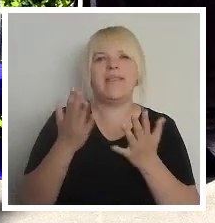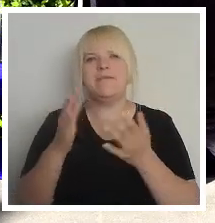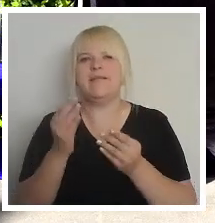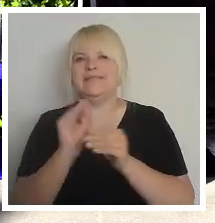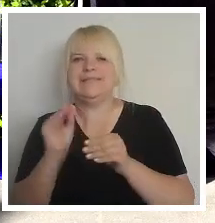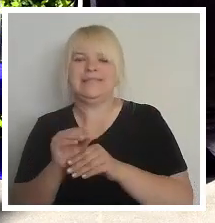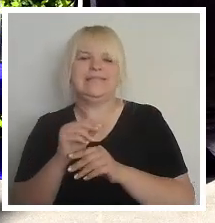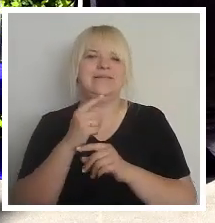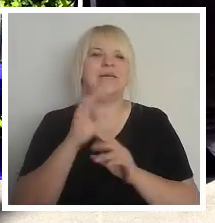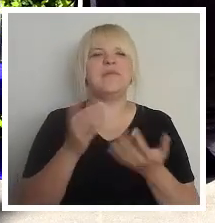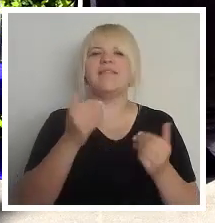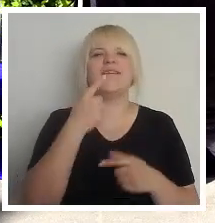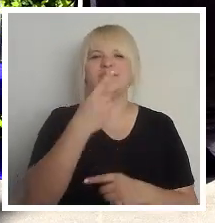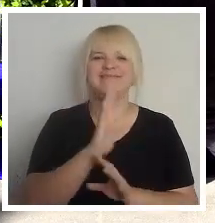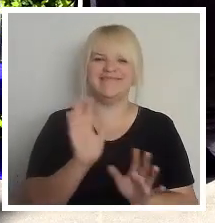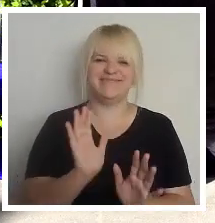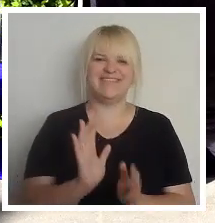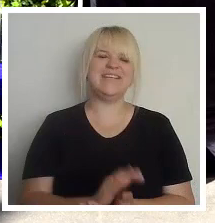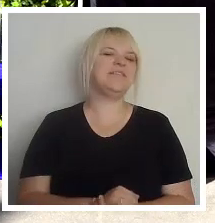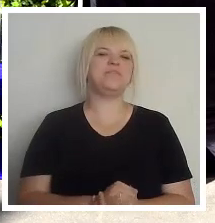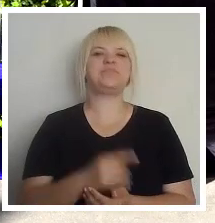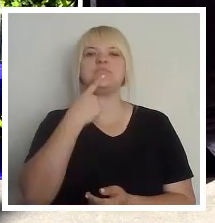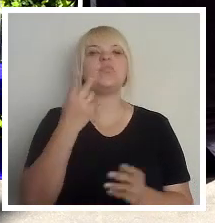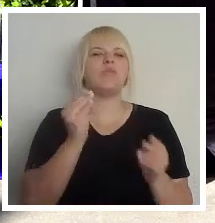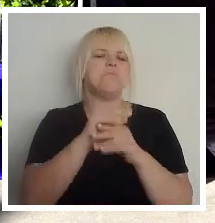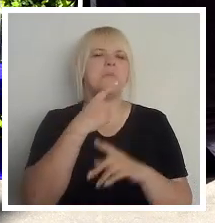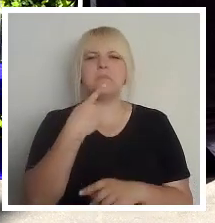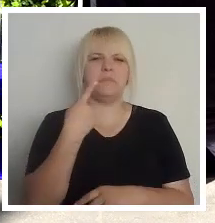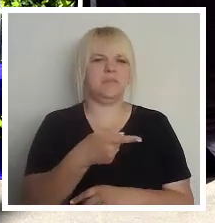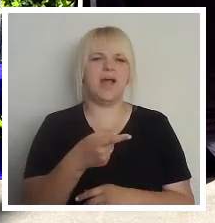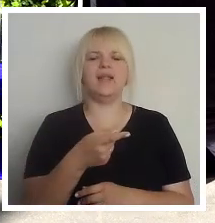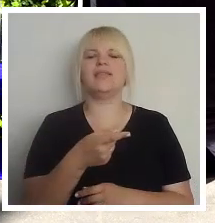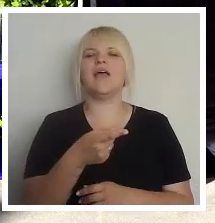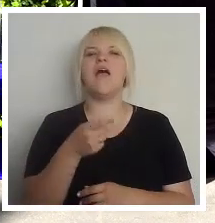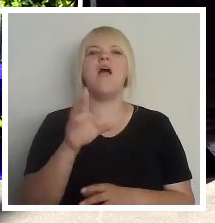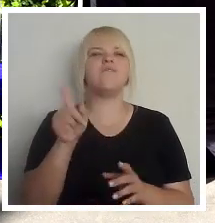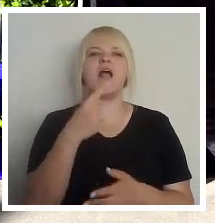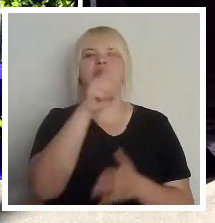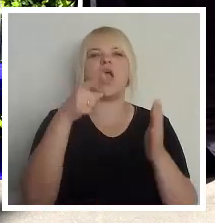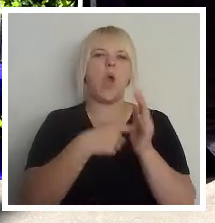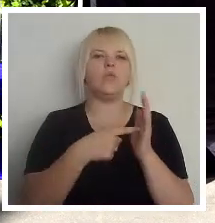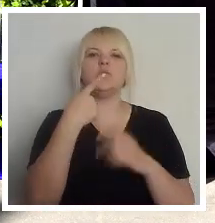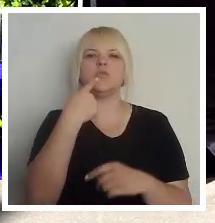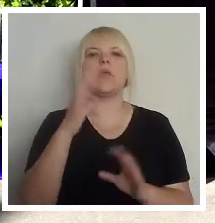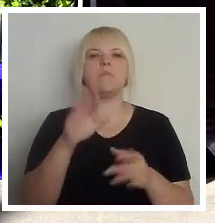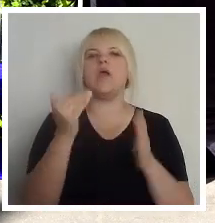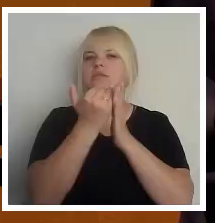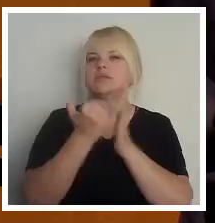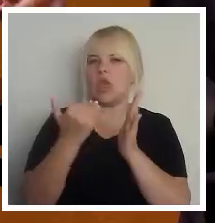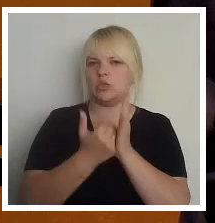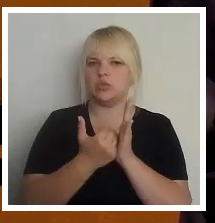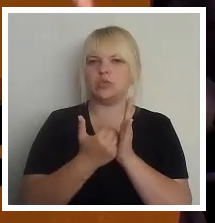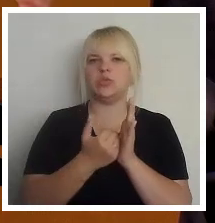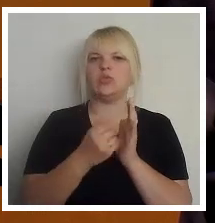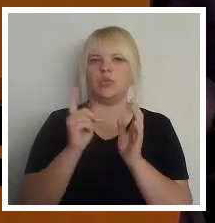varbūt nekomentēšu. Bet par piebildēm vēl jautājums par runājot par saturu, kas ir